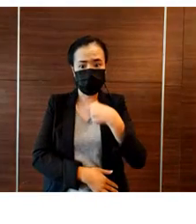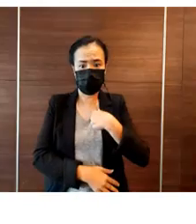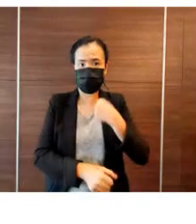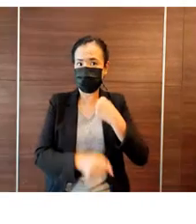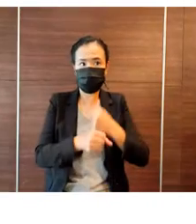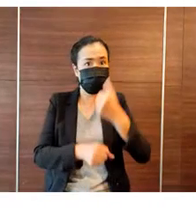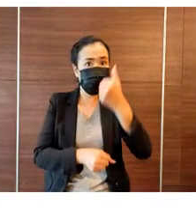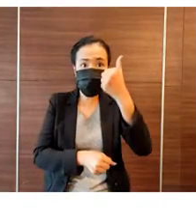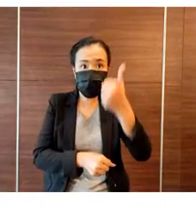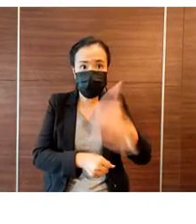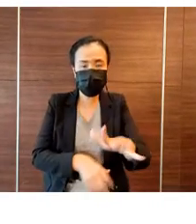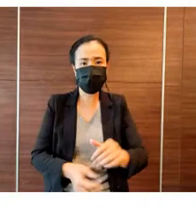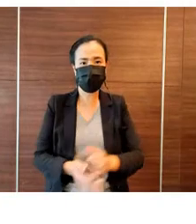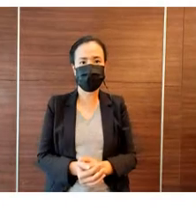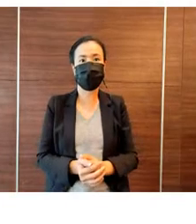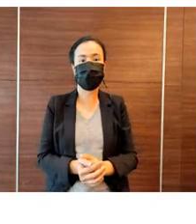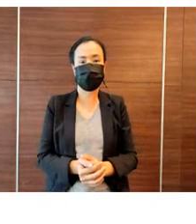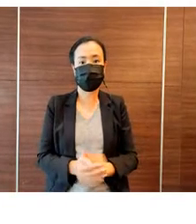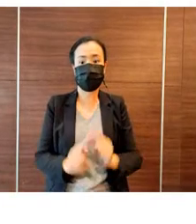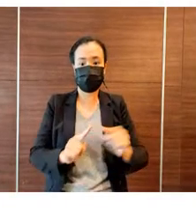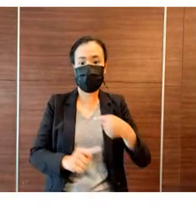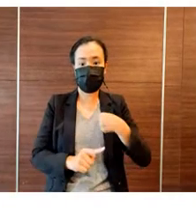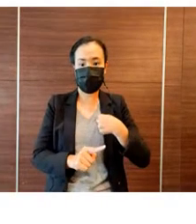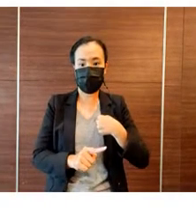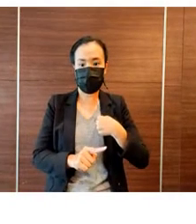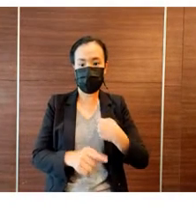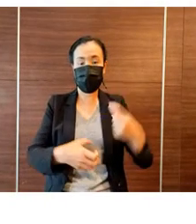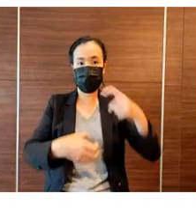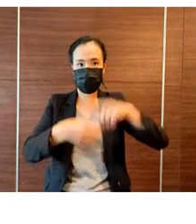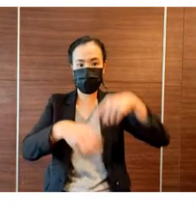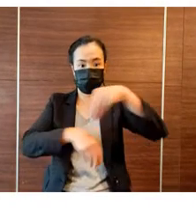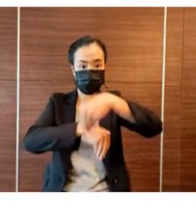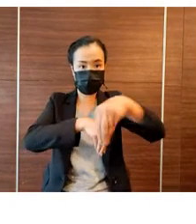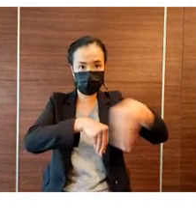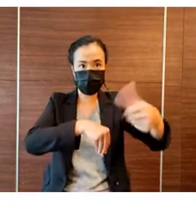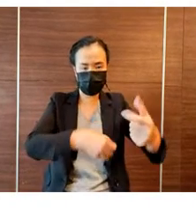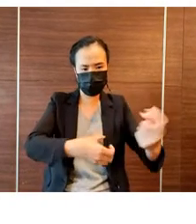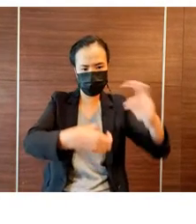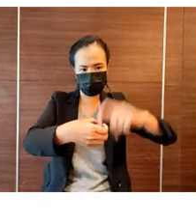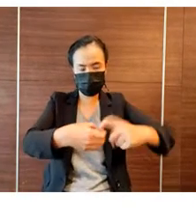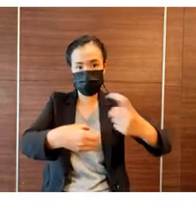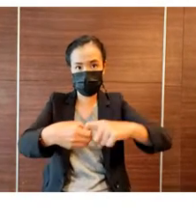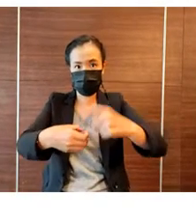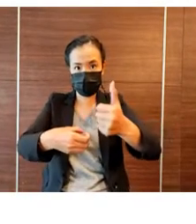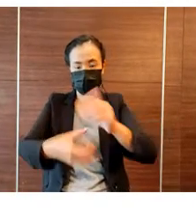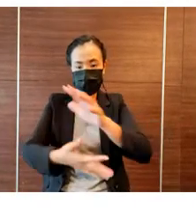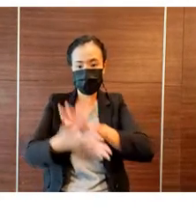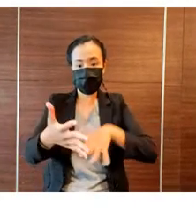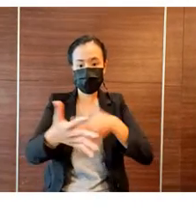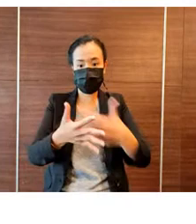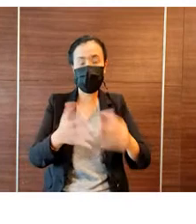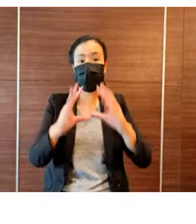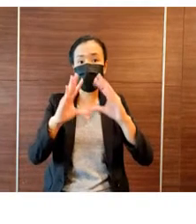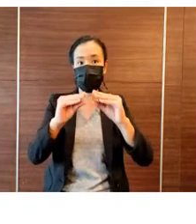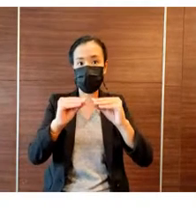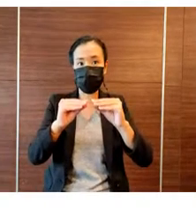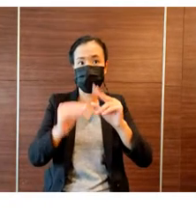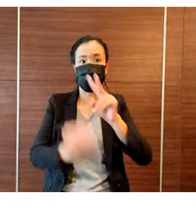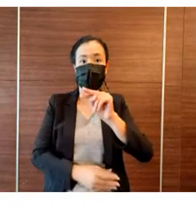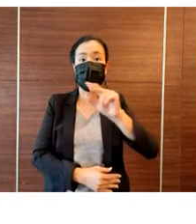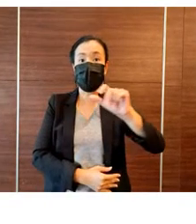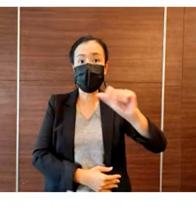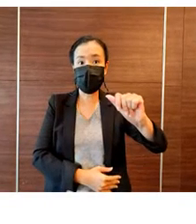างนั้นได้แต่เราสามารถ connect กันได้ที่จะให้ทางเนี้ยเอาตารางมีติ้งของ NA ไป